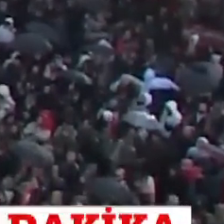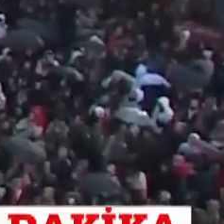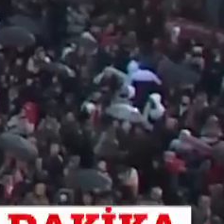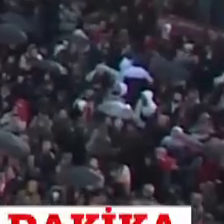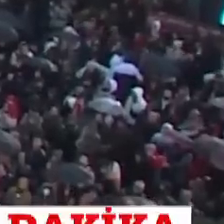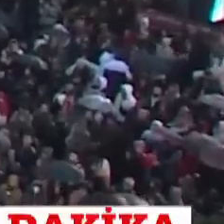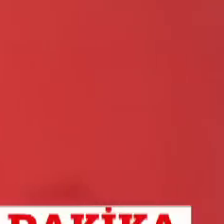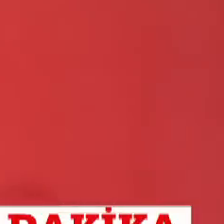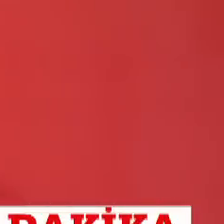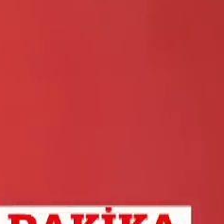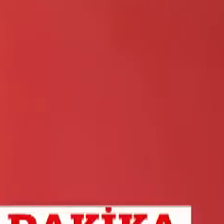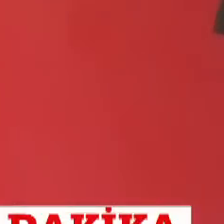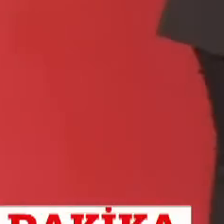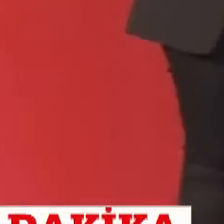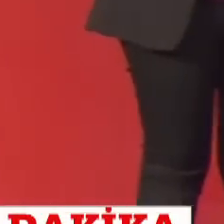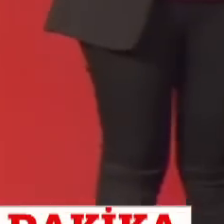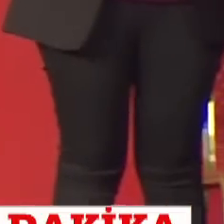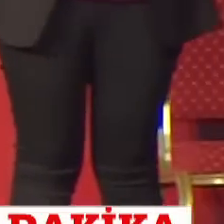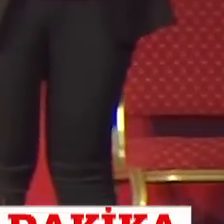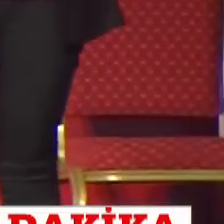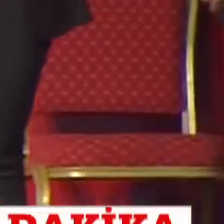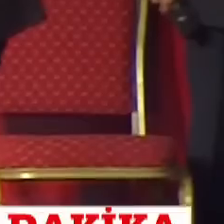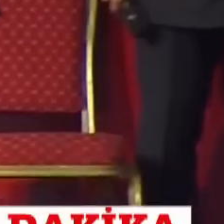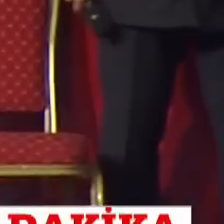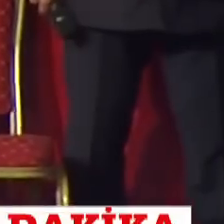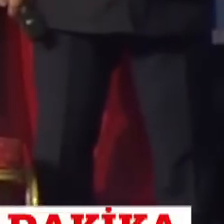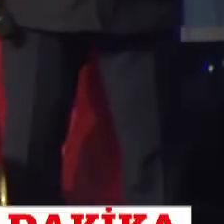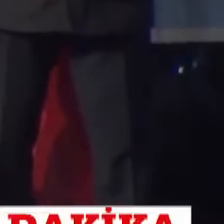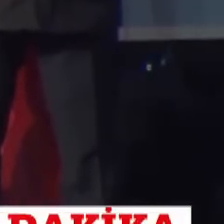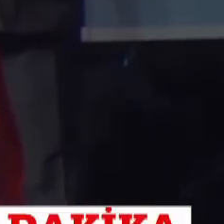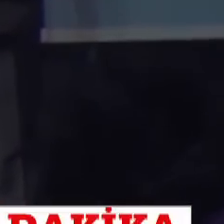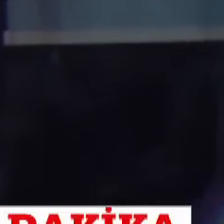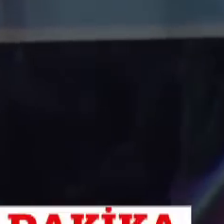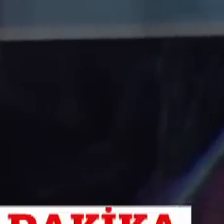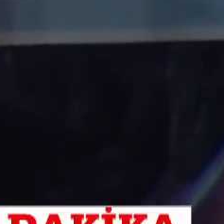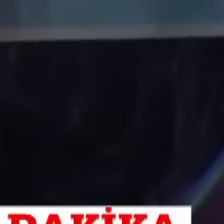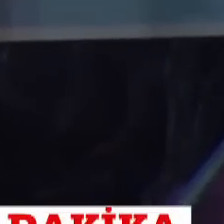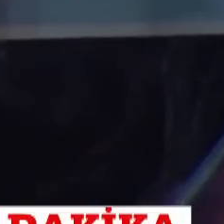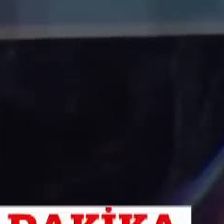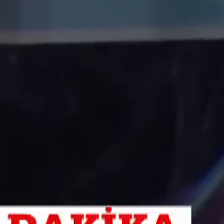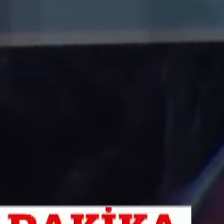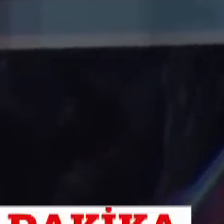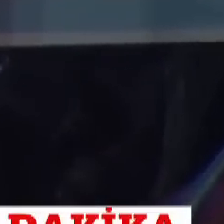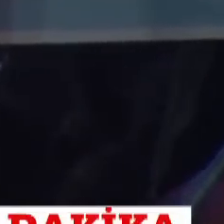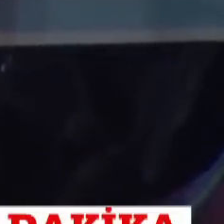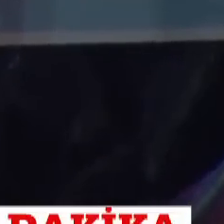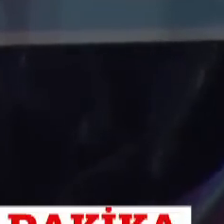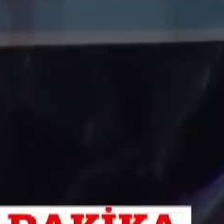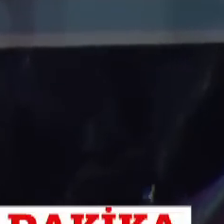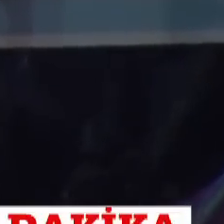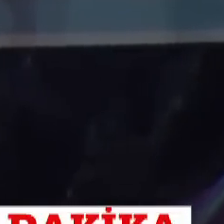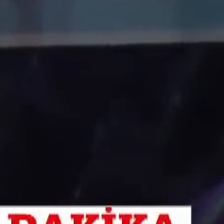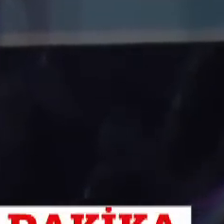sizlerin bu güzel bakışı, içlerinizden geçen o güzel dualar şu an inanın benim kalbimi ısıttı. İyi